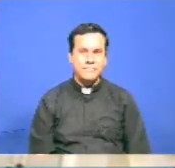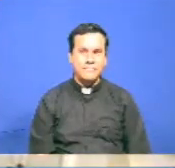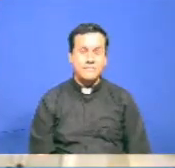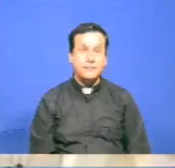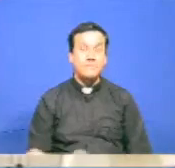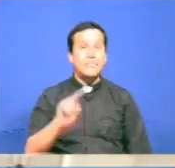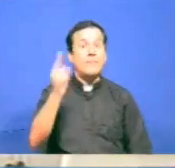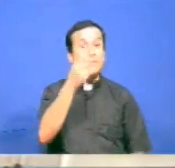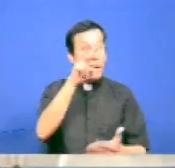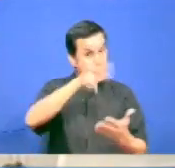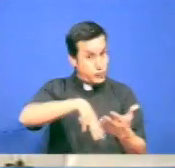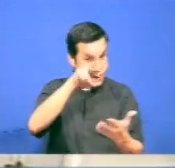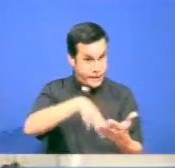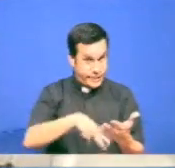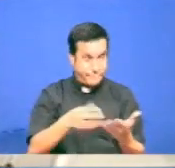Somo la kwanza.